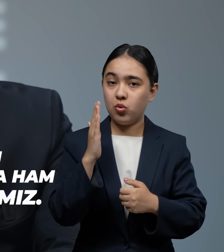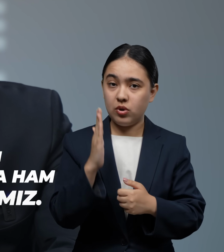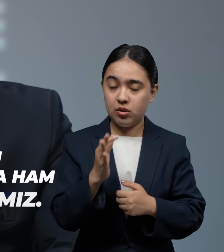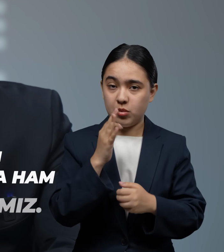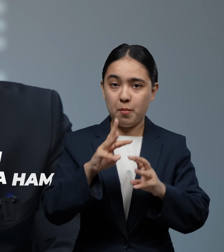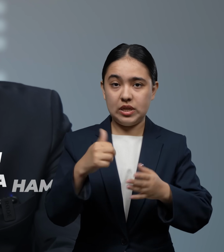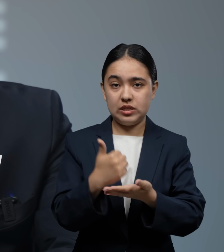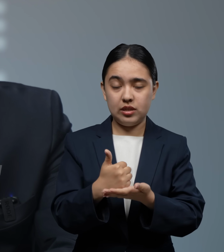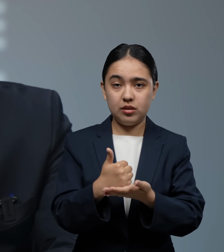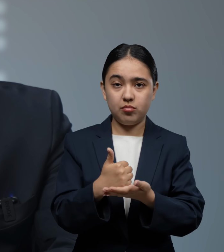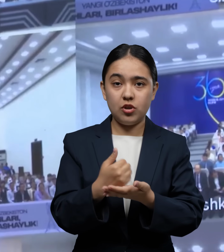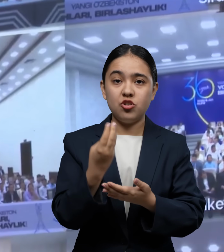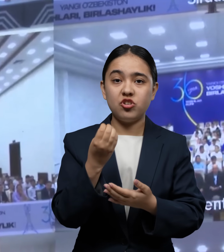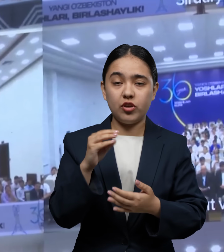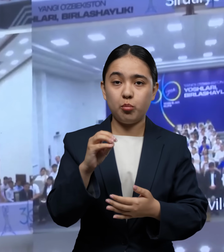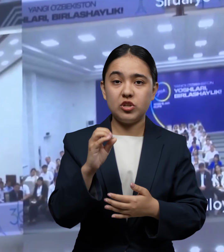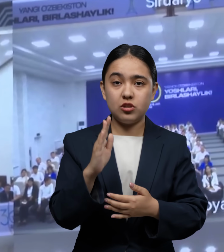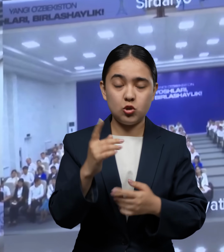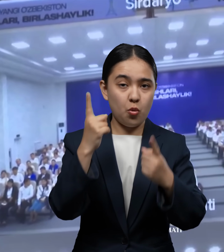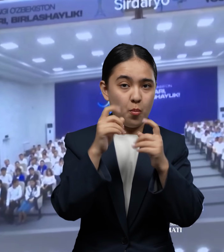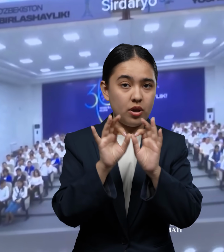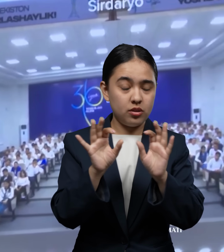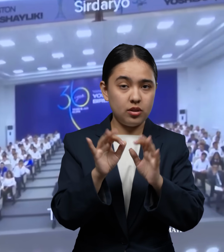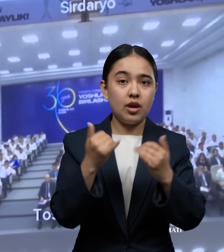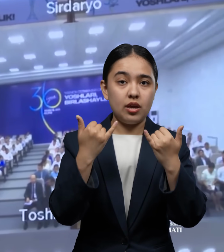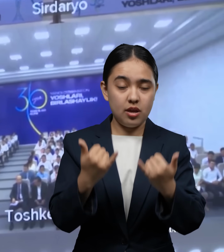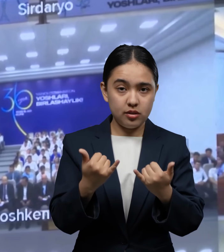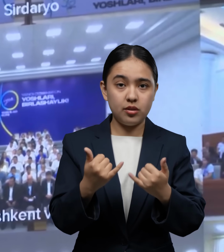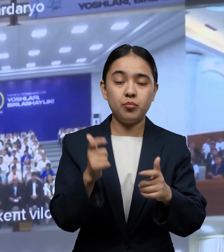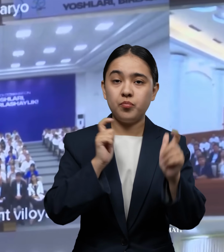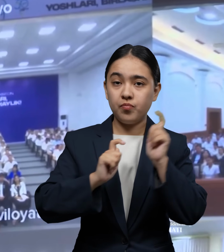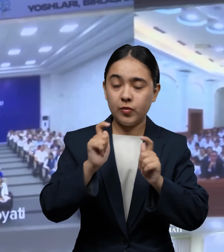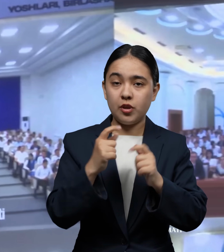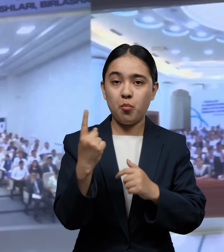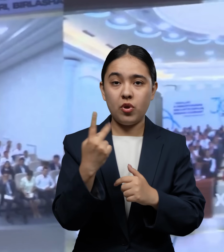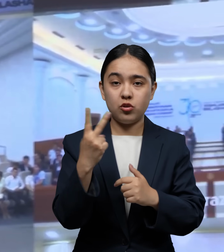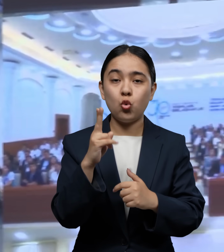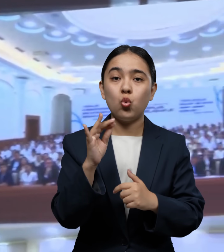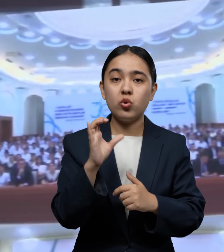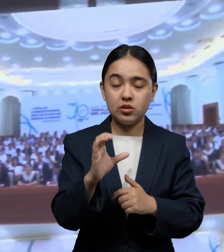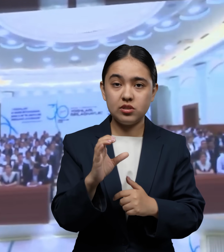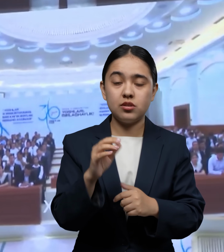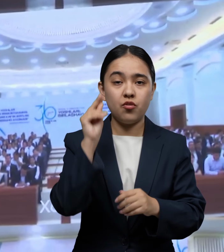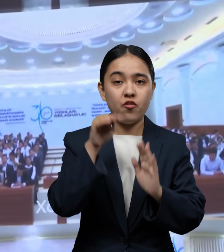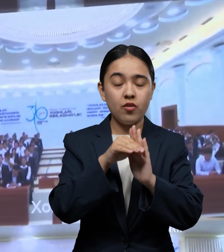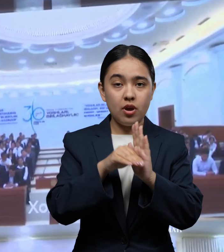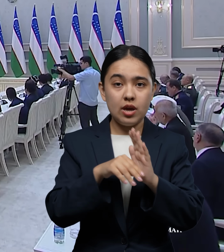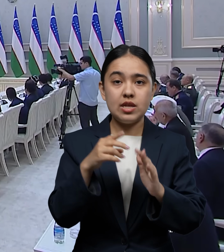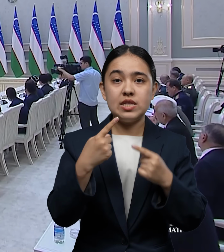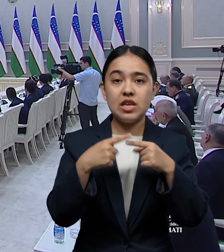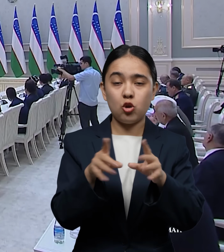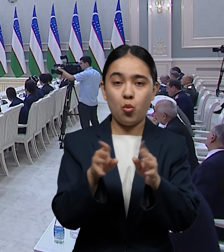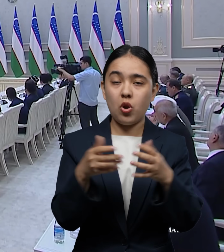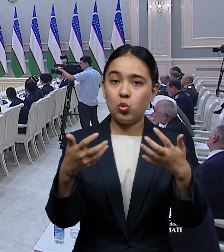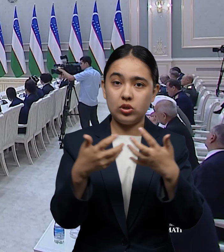qilamiz, dedi prezident. Shavkat Mirziyoyevning ma'lum qilishicha, endilikda oliygohlarning 1- va 2- kurslardagi fanlar texnikumlar